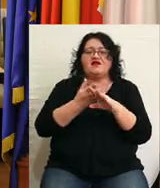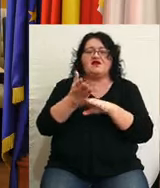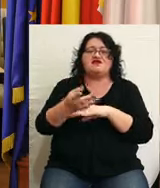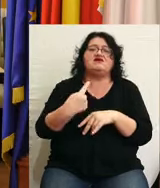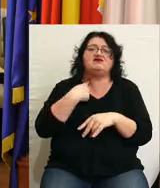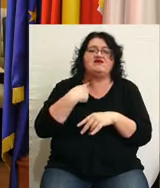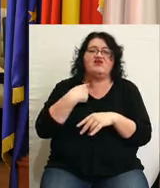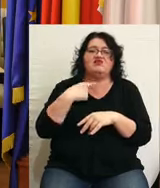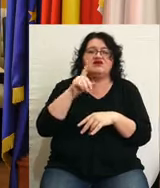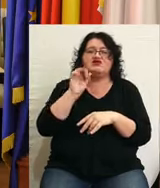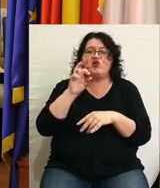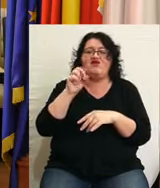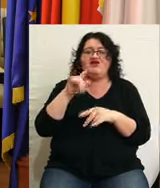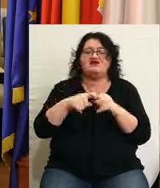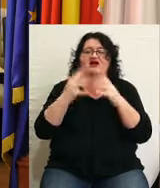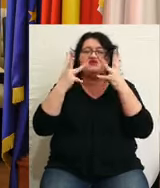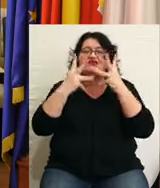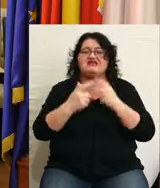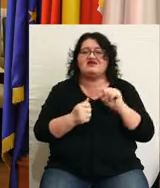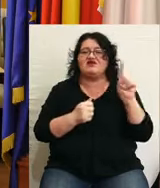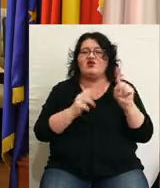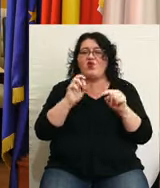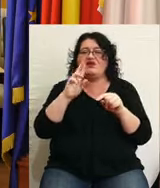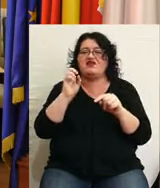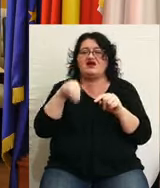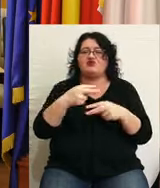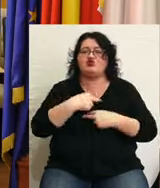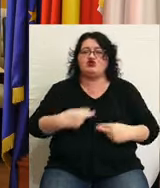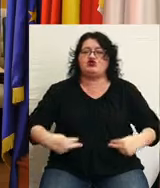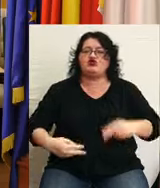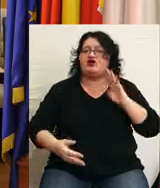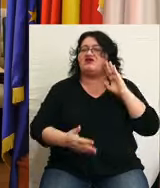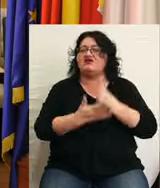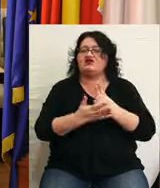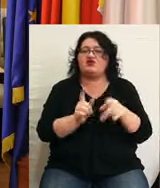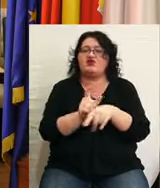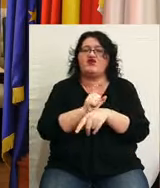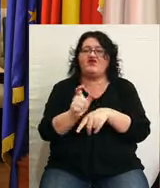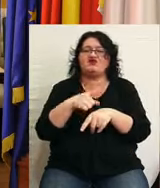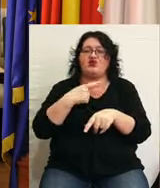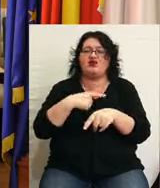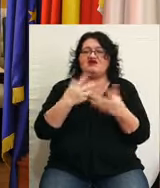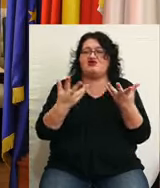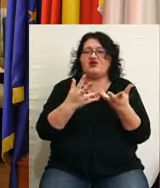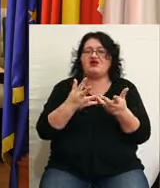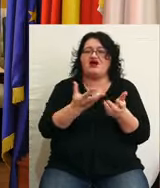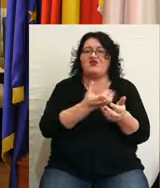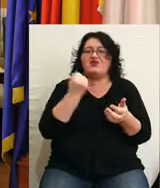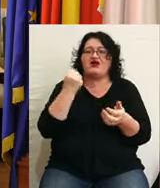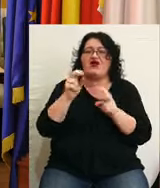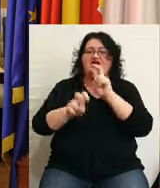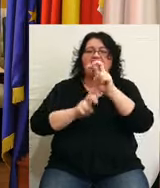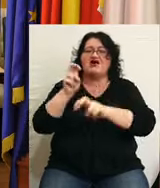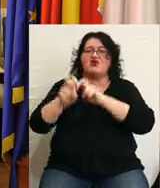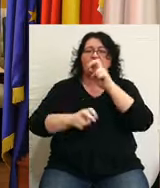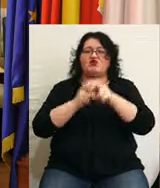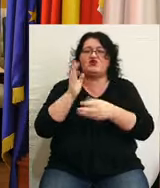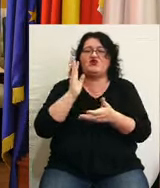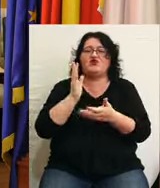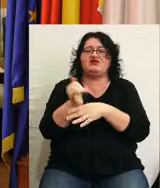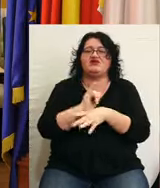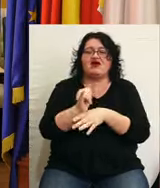insolvență, administratorul judiciar, provizorul, este cel care preia controlul, practic